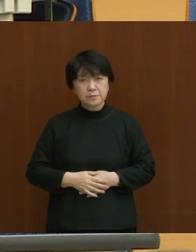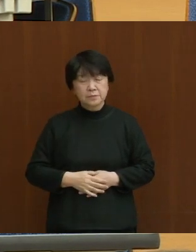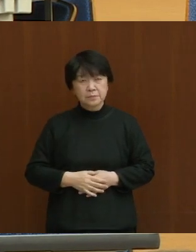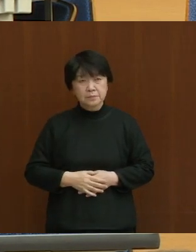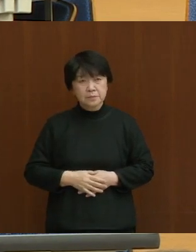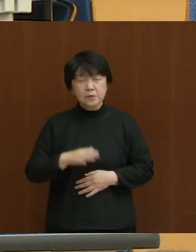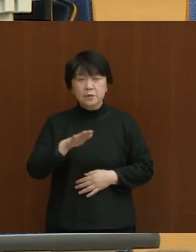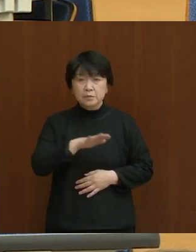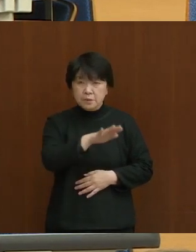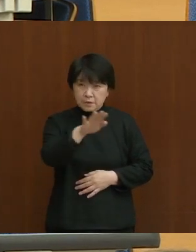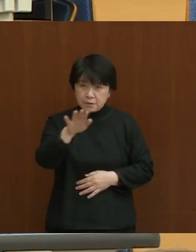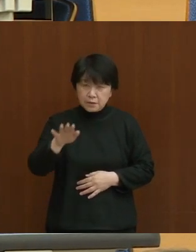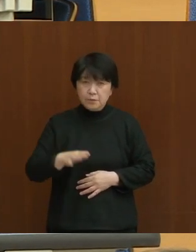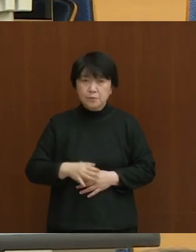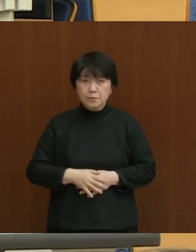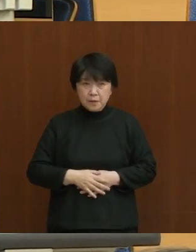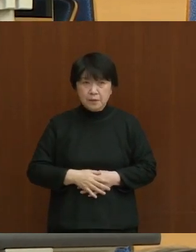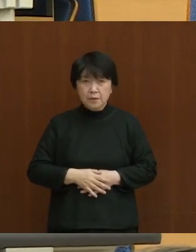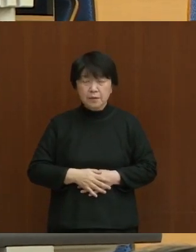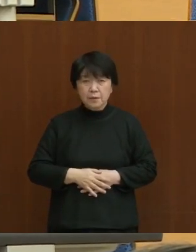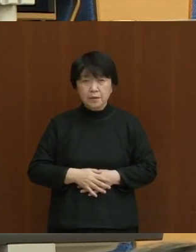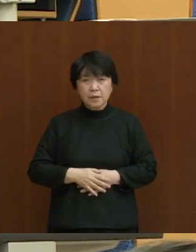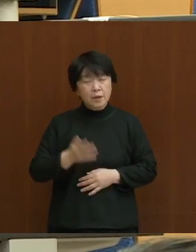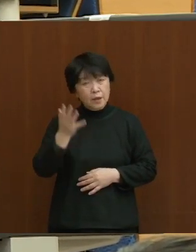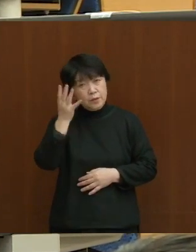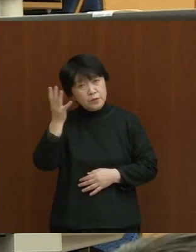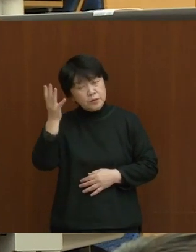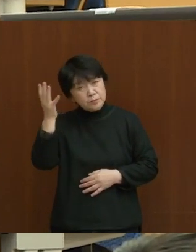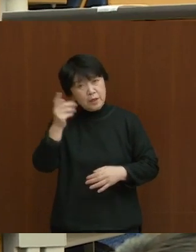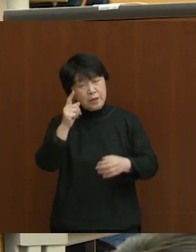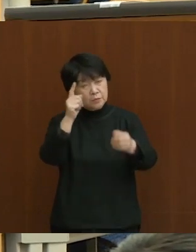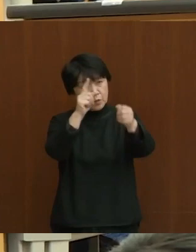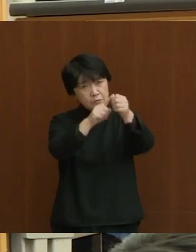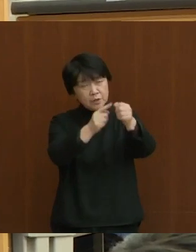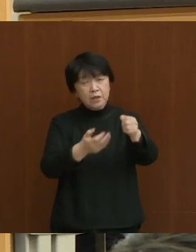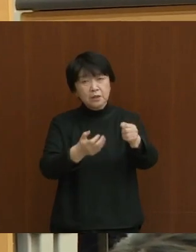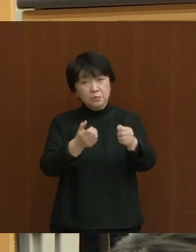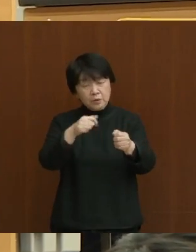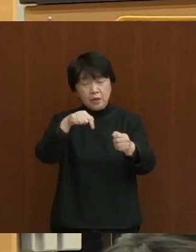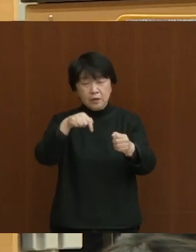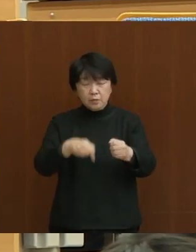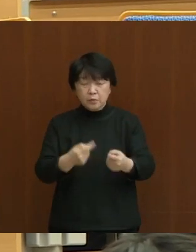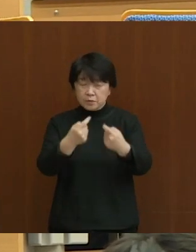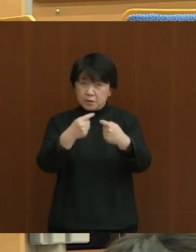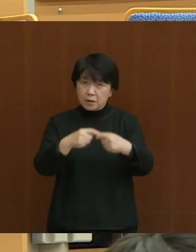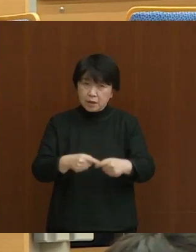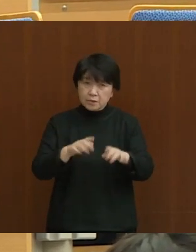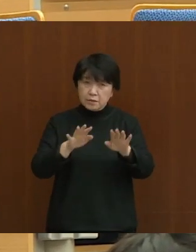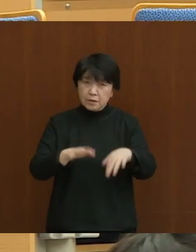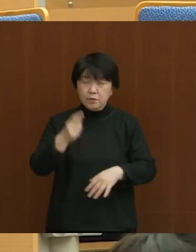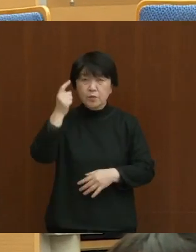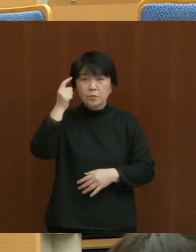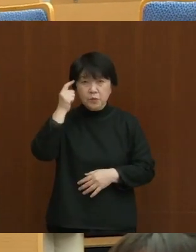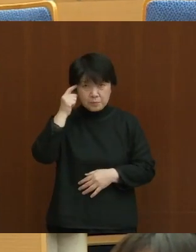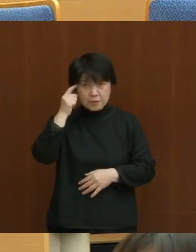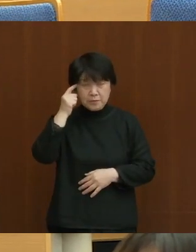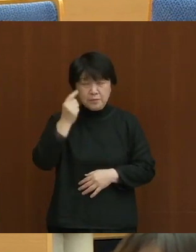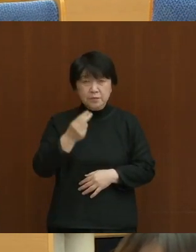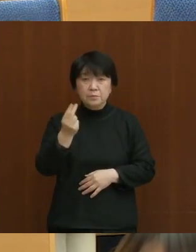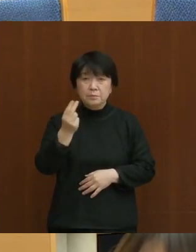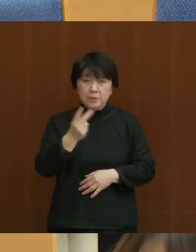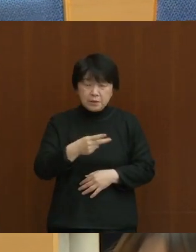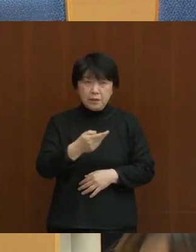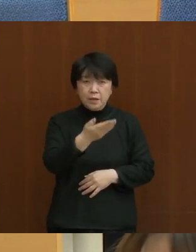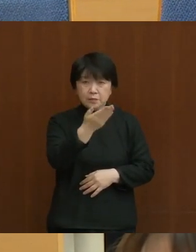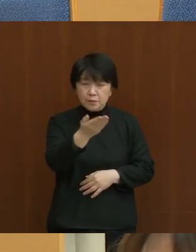皆さんは夢や目的を持って島根大学に入学されました。そしてそれ